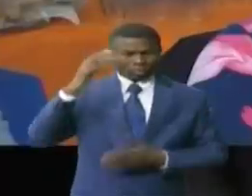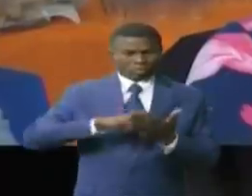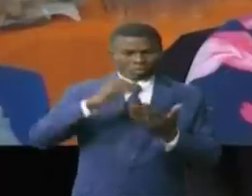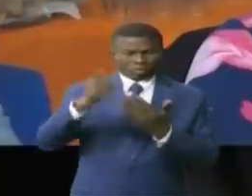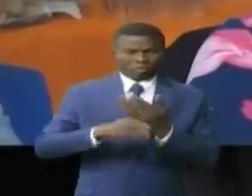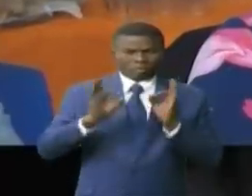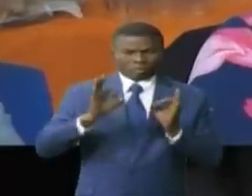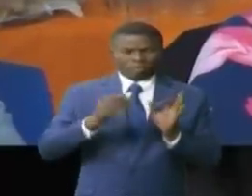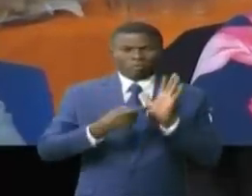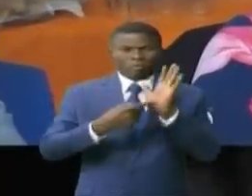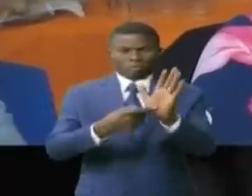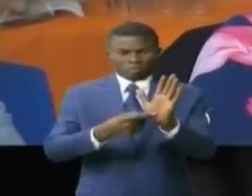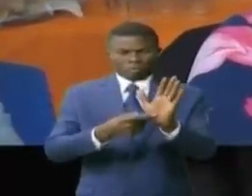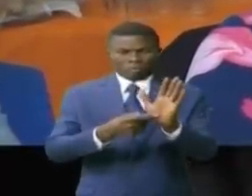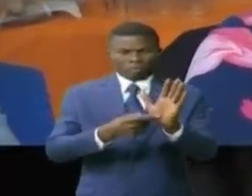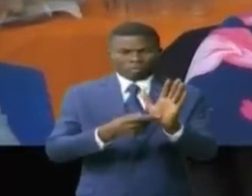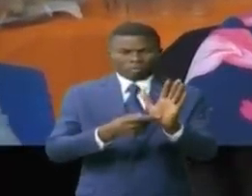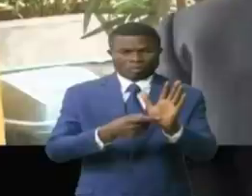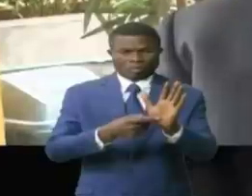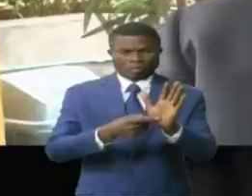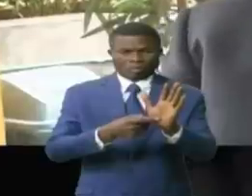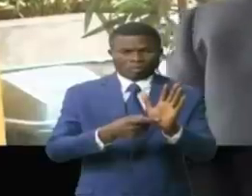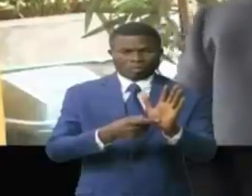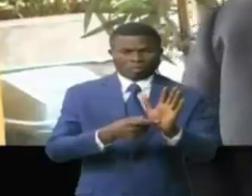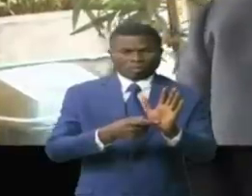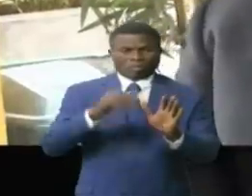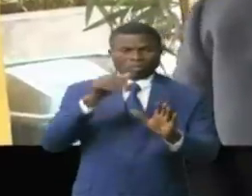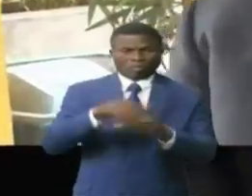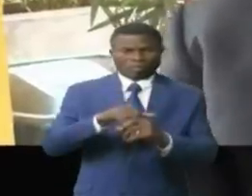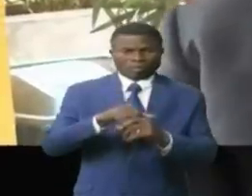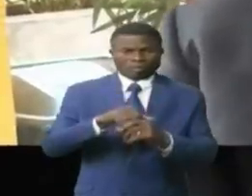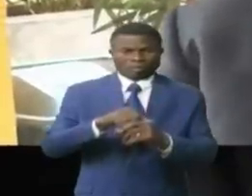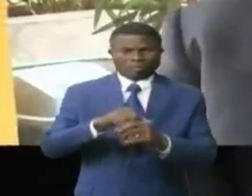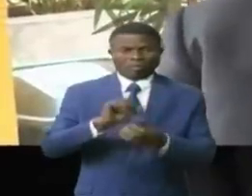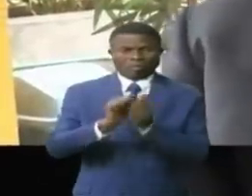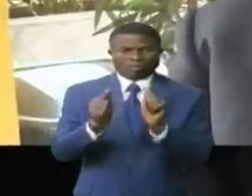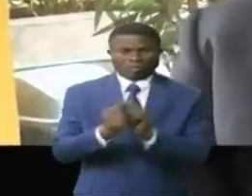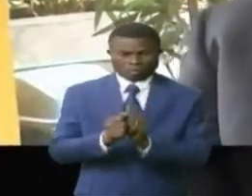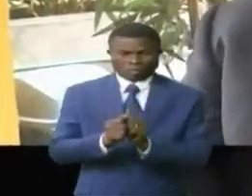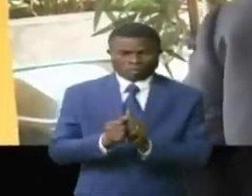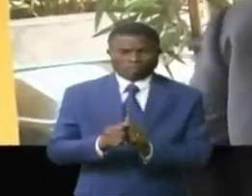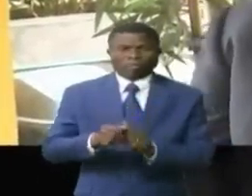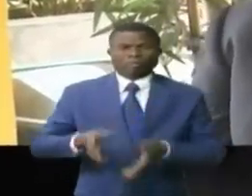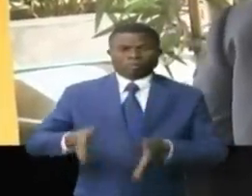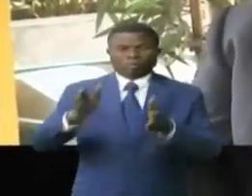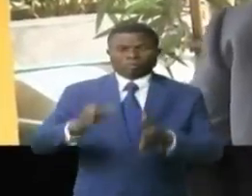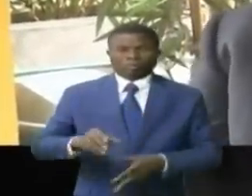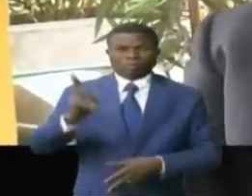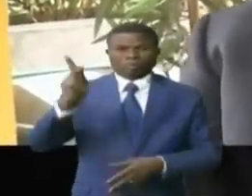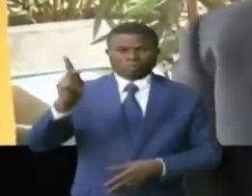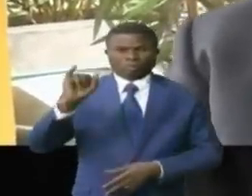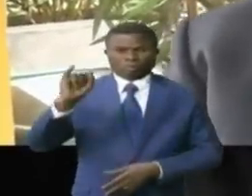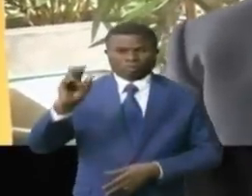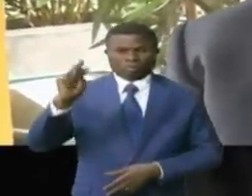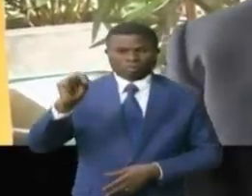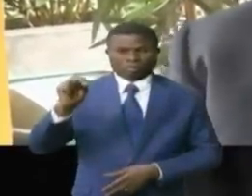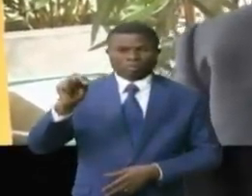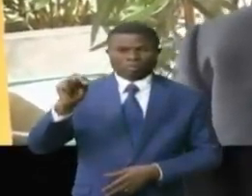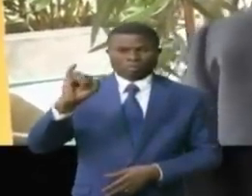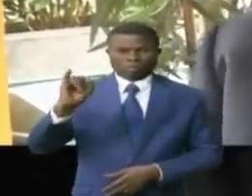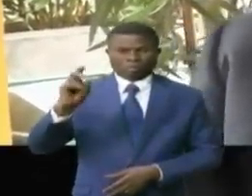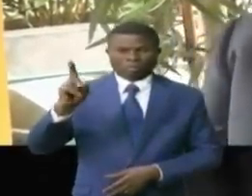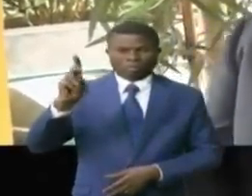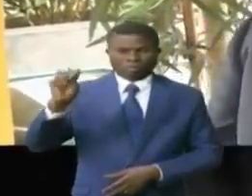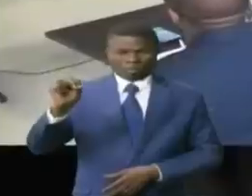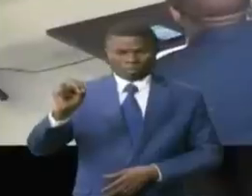que nous allons monter au niveau du territoire de Fizi sur la route qui va à Milimba, je me dis également que l'impact sera